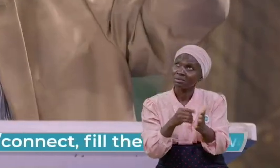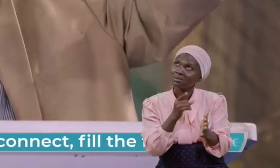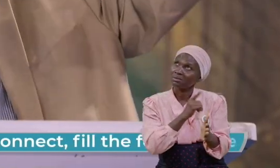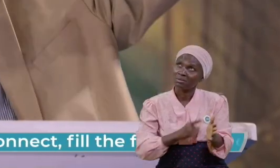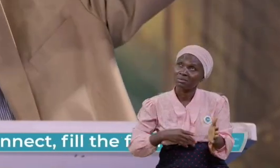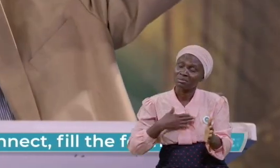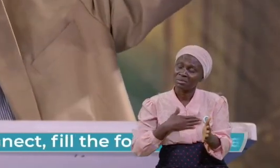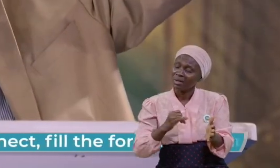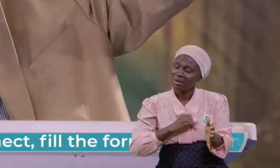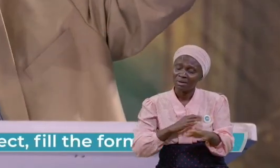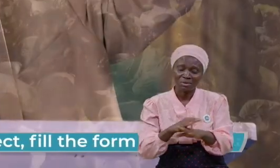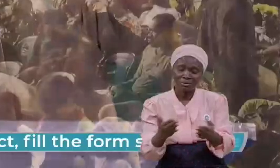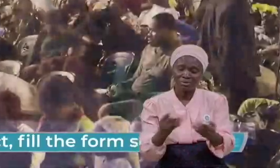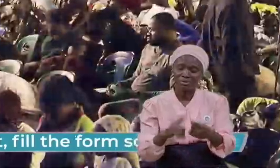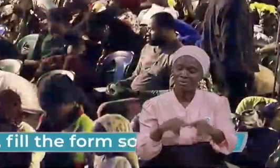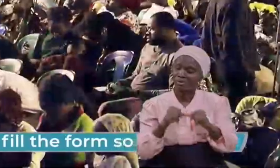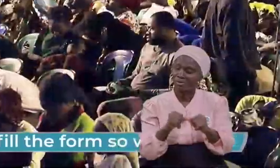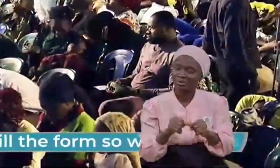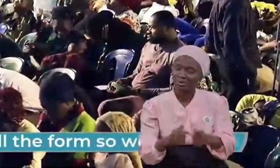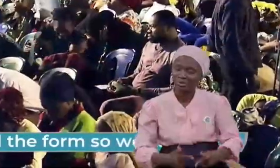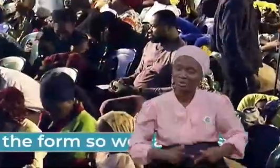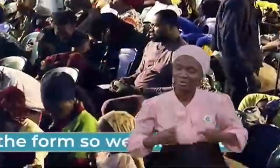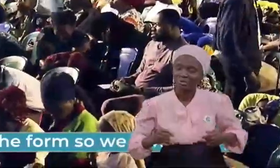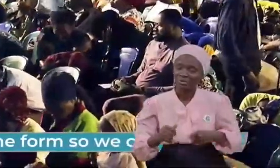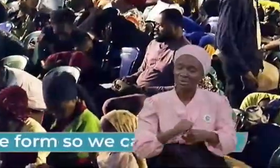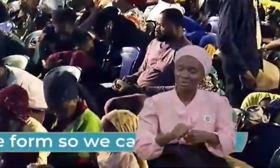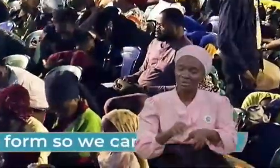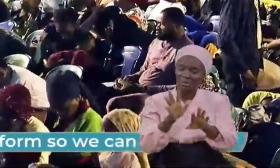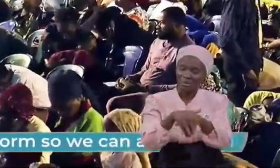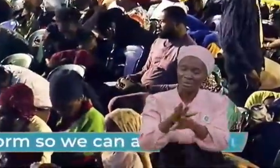Si tu as fini, lève la main.